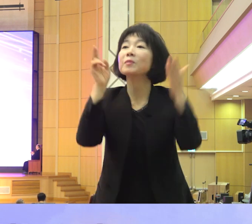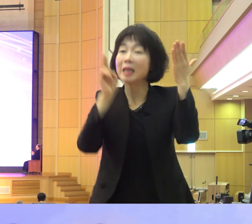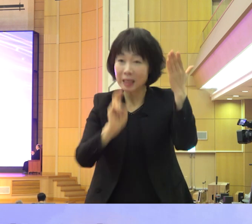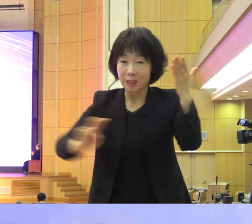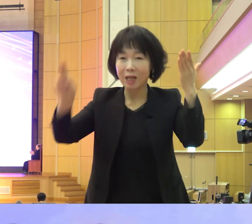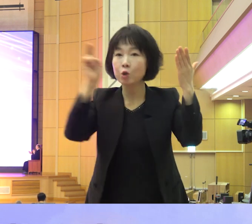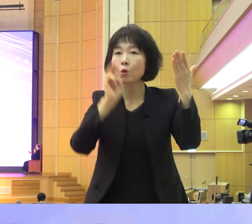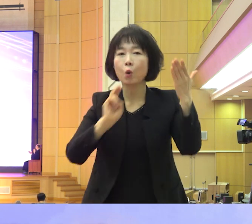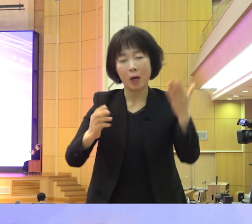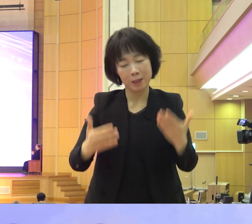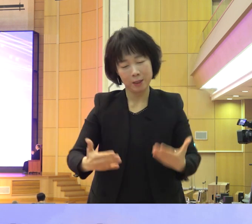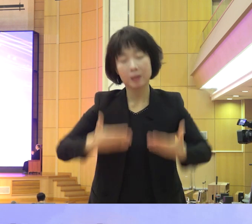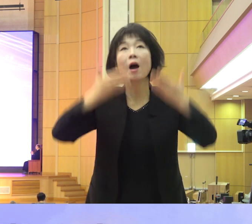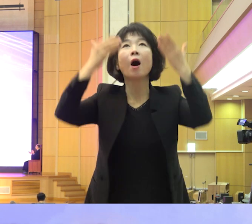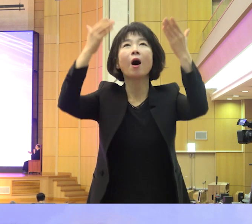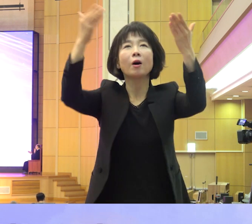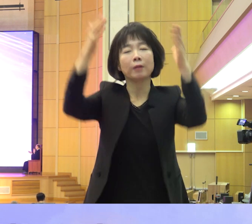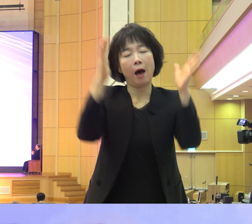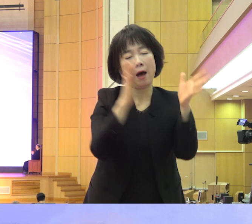한량없도다.